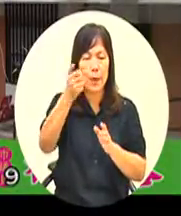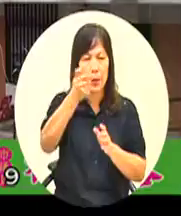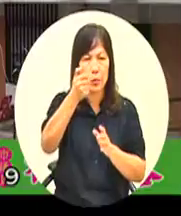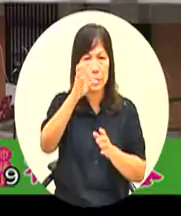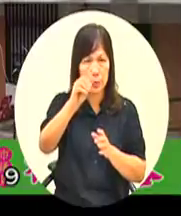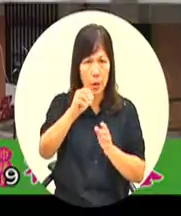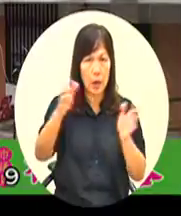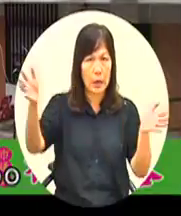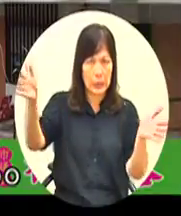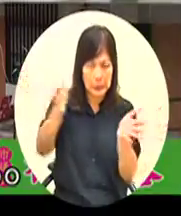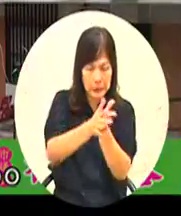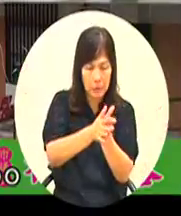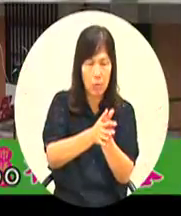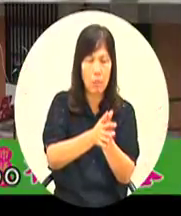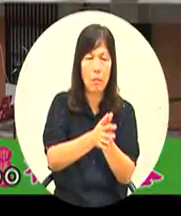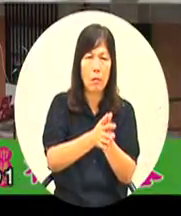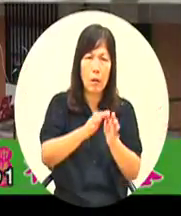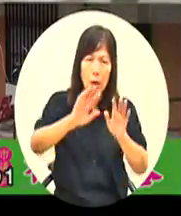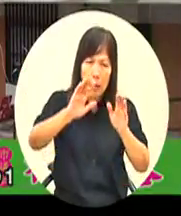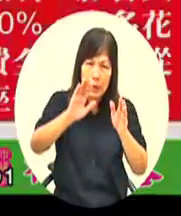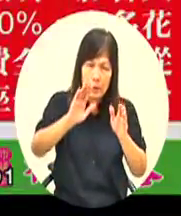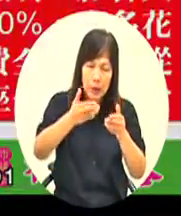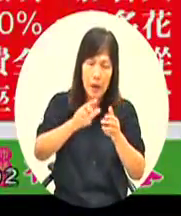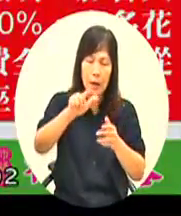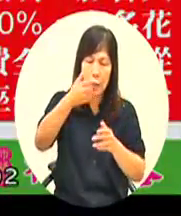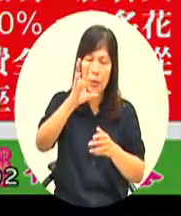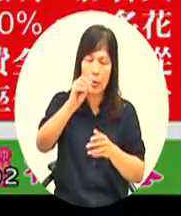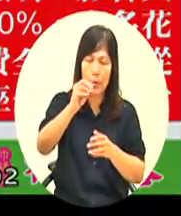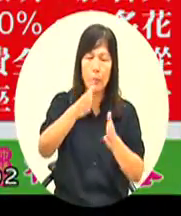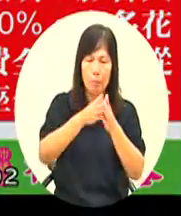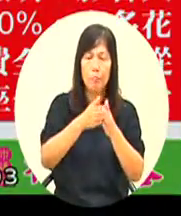加总起来差不多得爱600万。